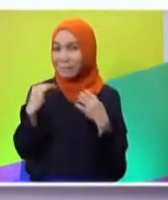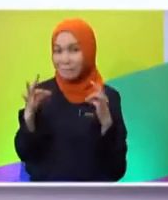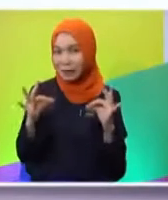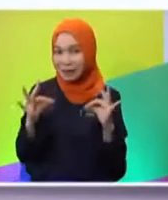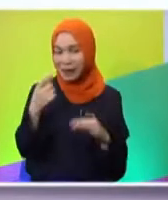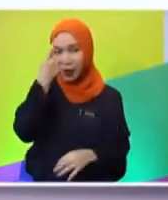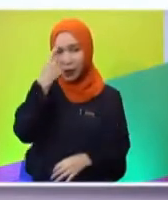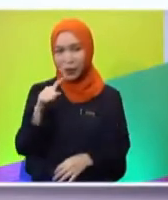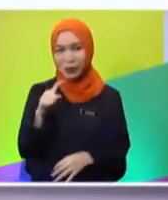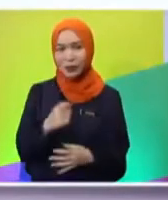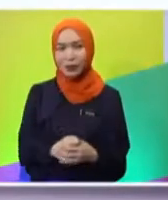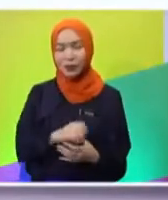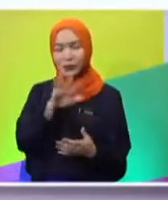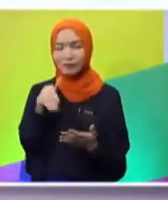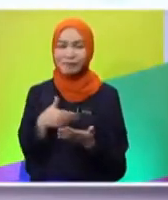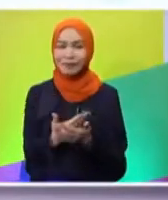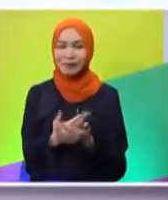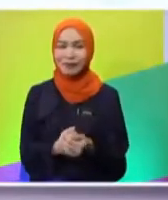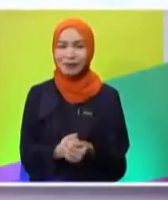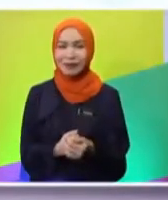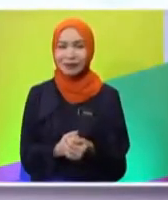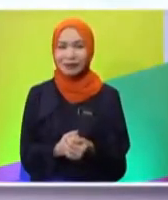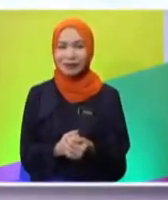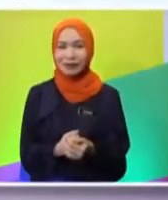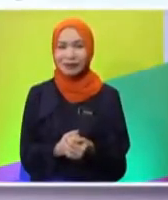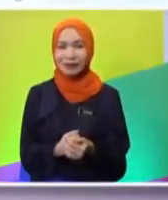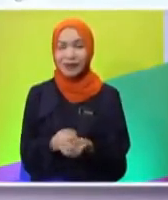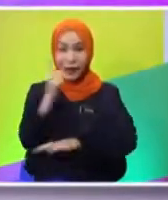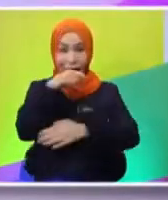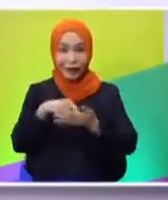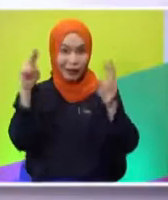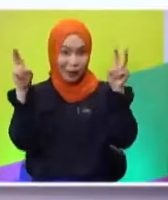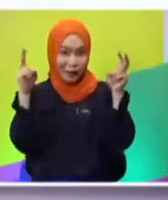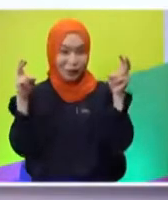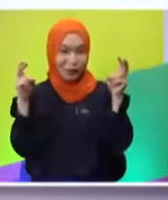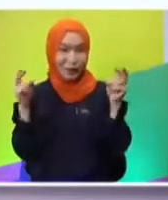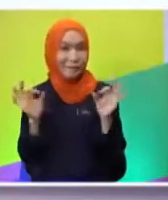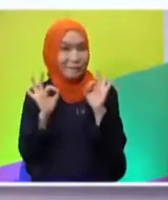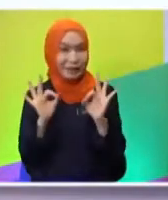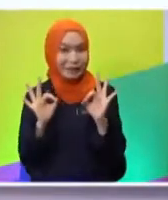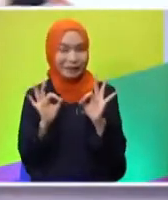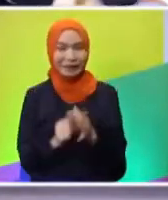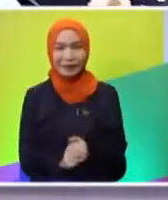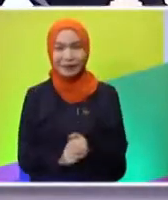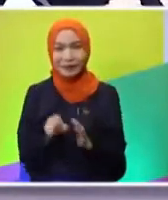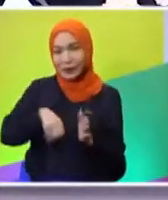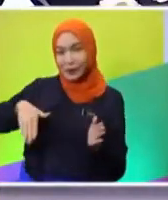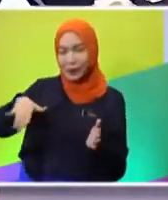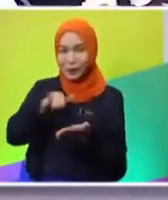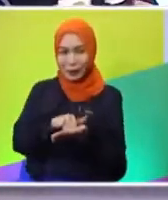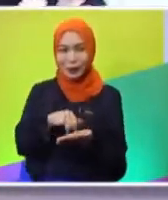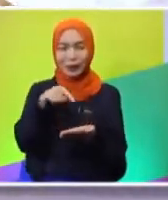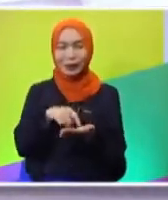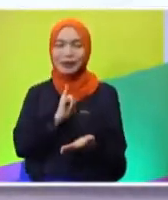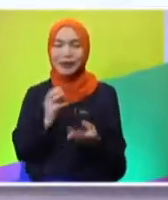teruskan sebentar lagi yang pasti ya hari ini tuh Ini mah cukup menarik Tapi sebelum tuhan ini